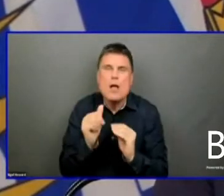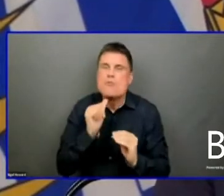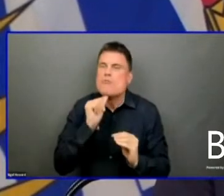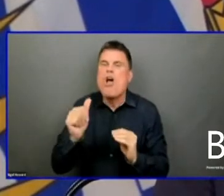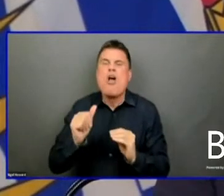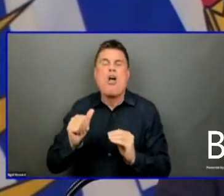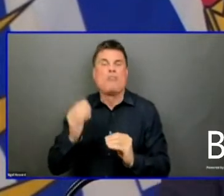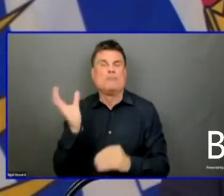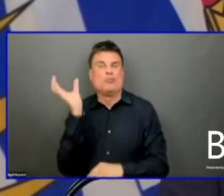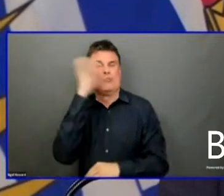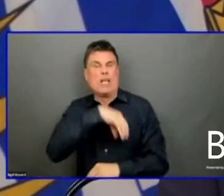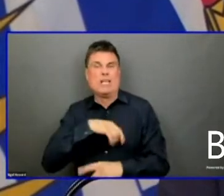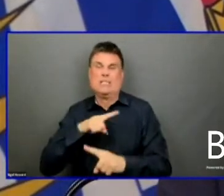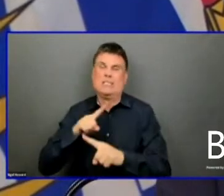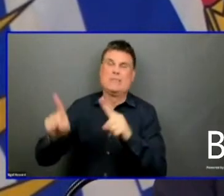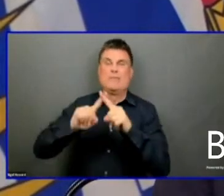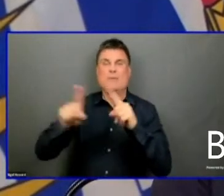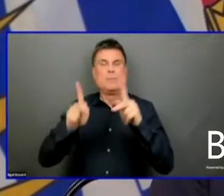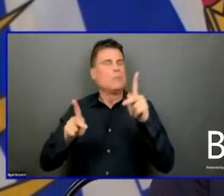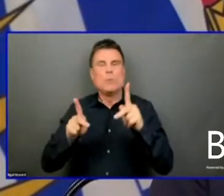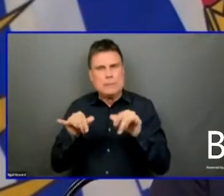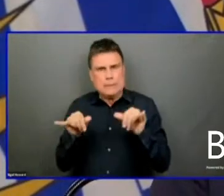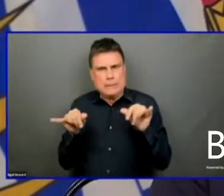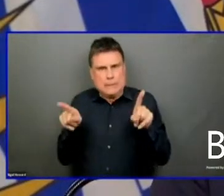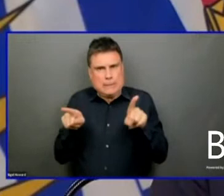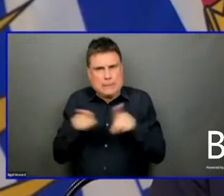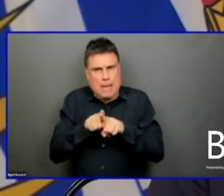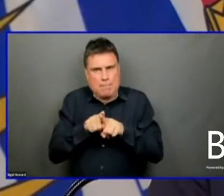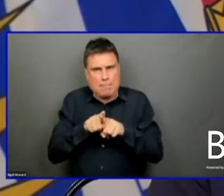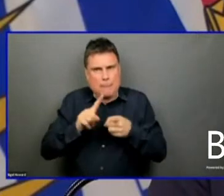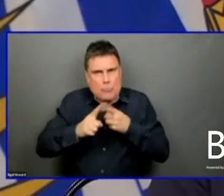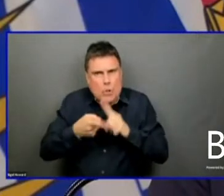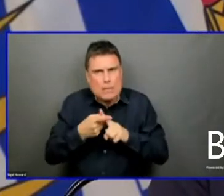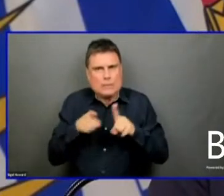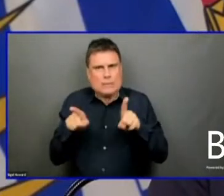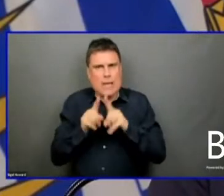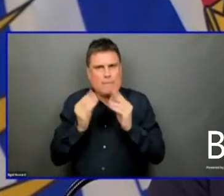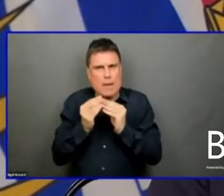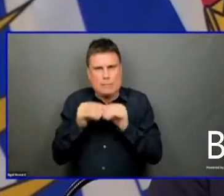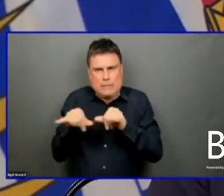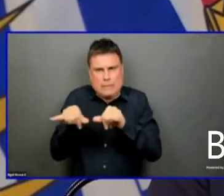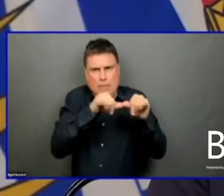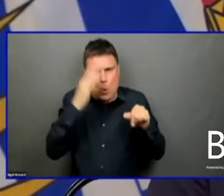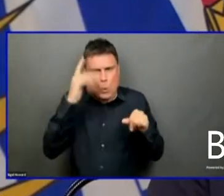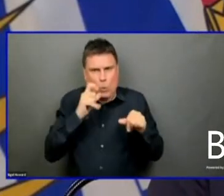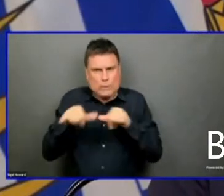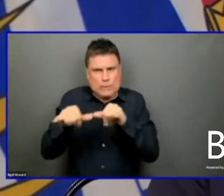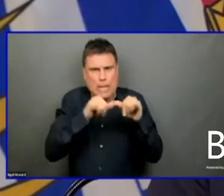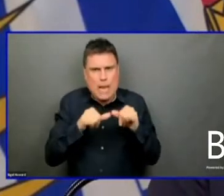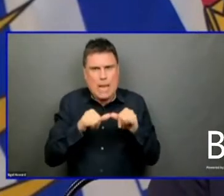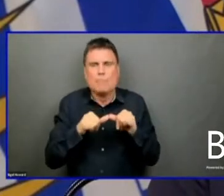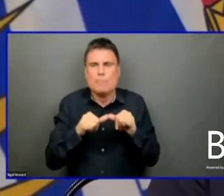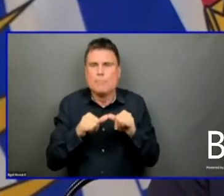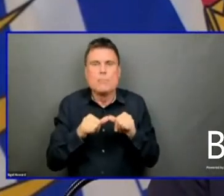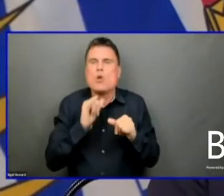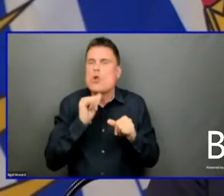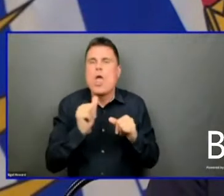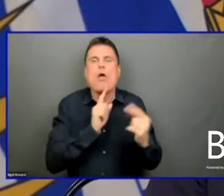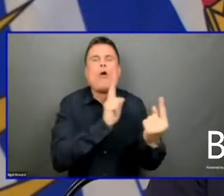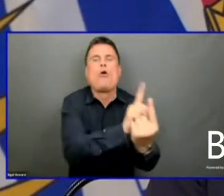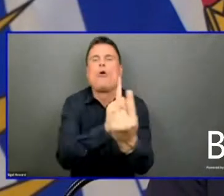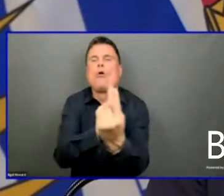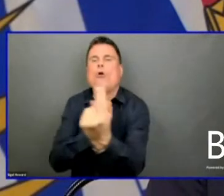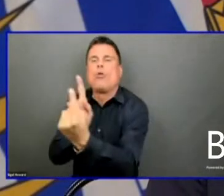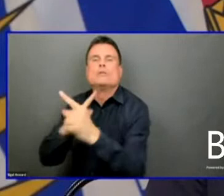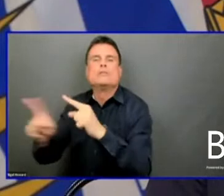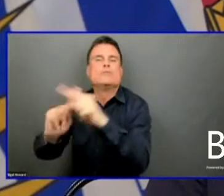your distance. And if you're 就 closer 算是在室内的 together, 话 wear 呢 a 你要 mask. 距 Colton, do 离 you have a 要 follow-up? 保留距离保持距离不能保持距